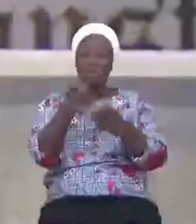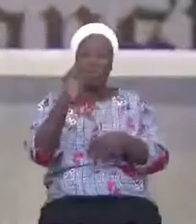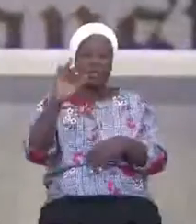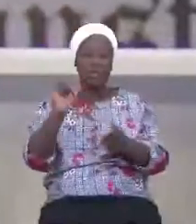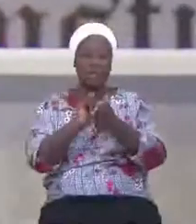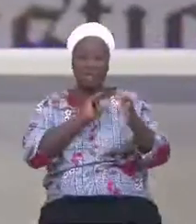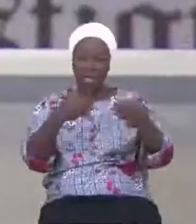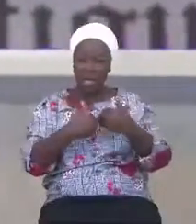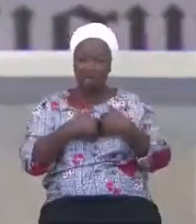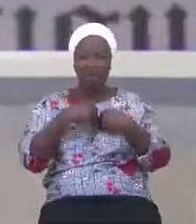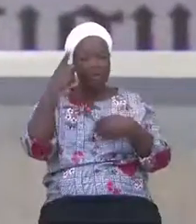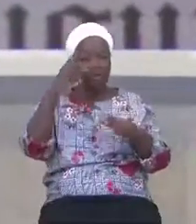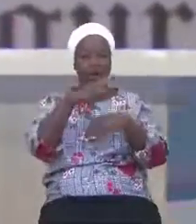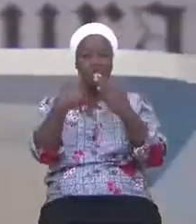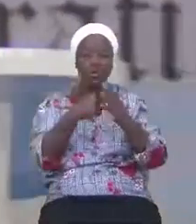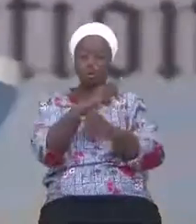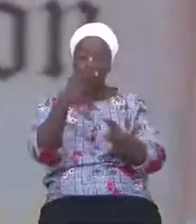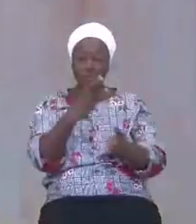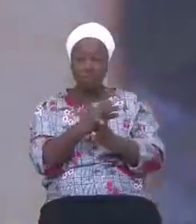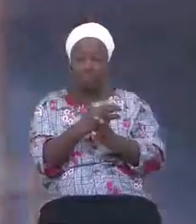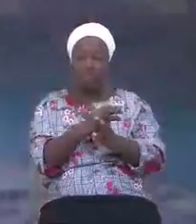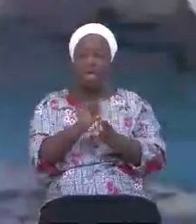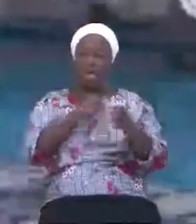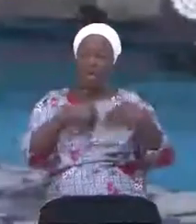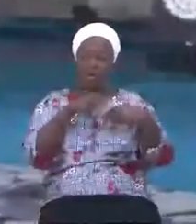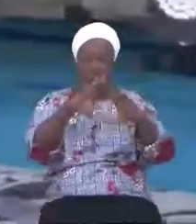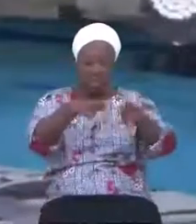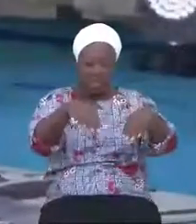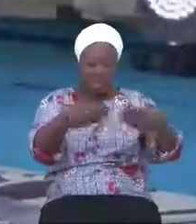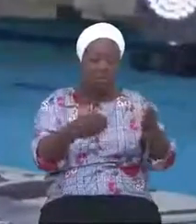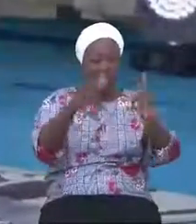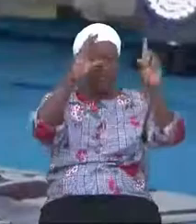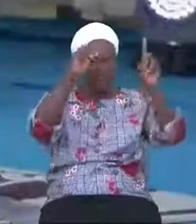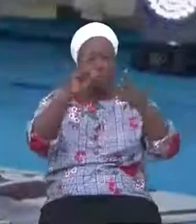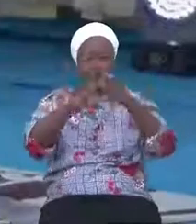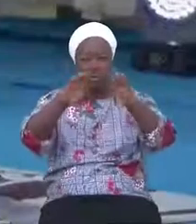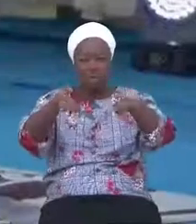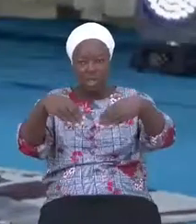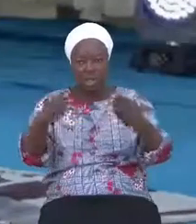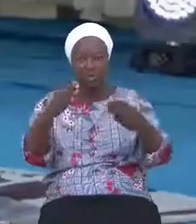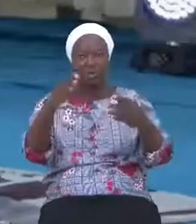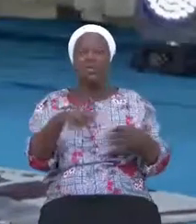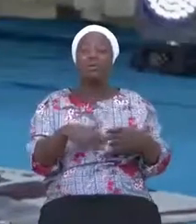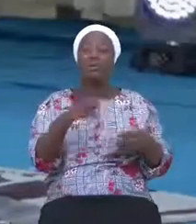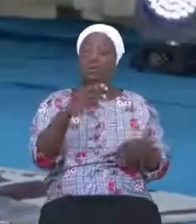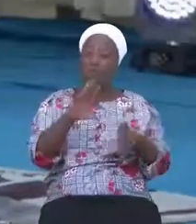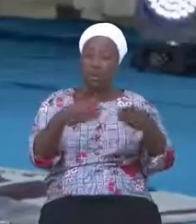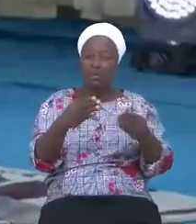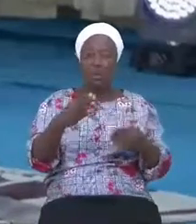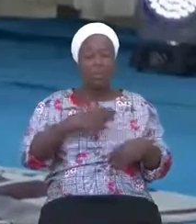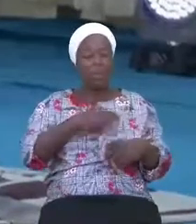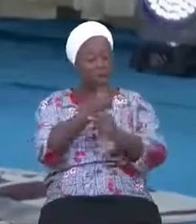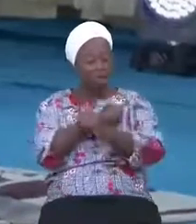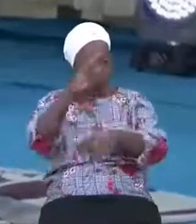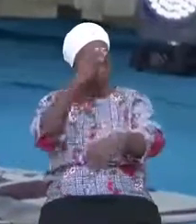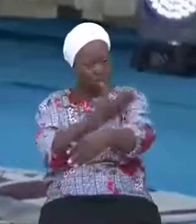j'ai pour tout le monde entier. Je lui ai donné Mon fils bien-aimé, si tu